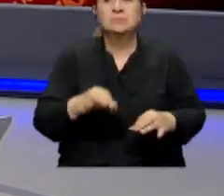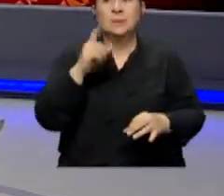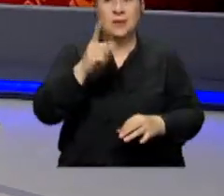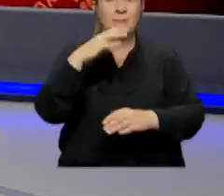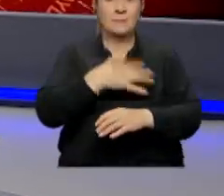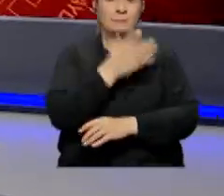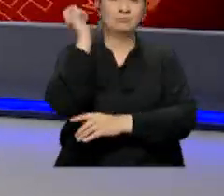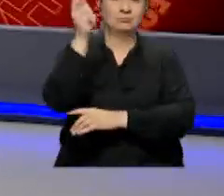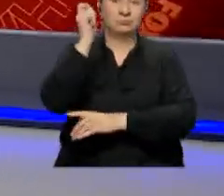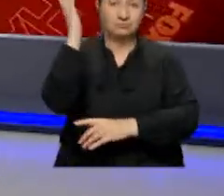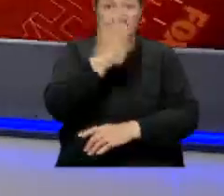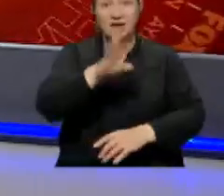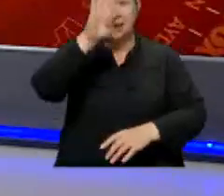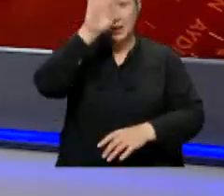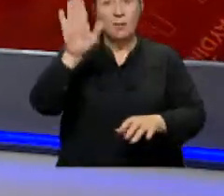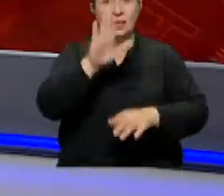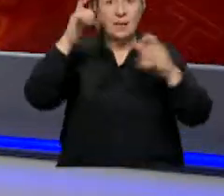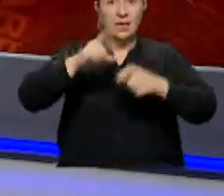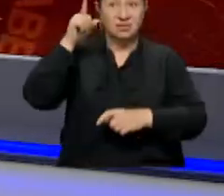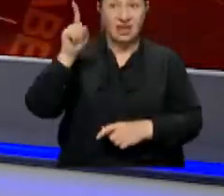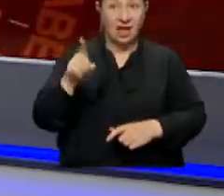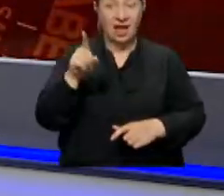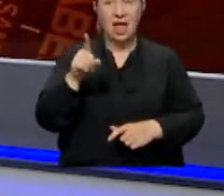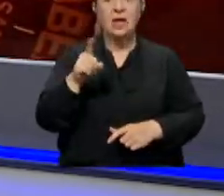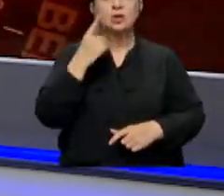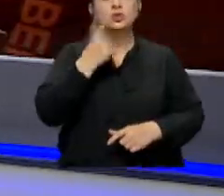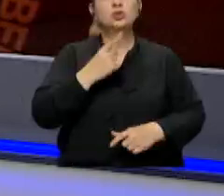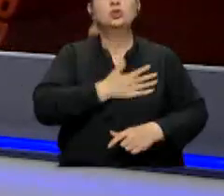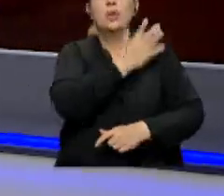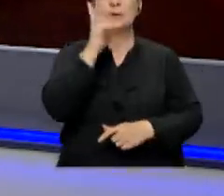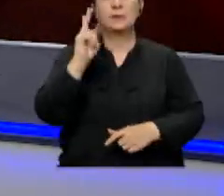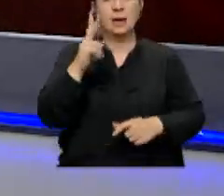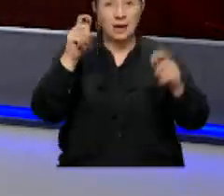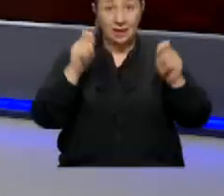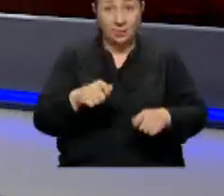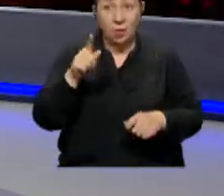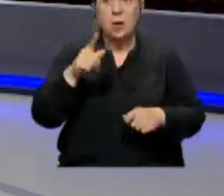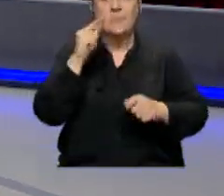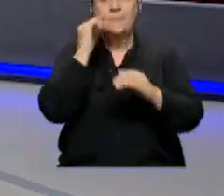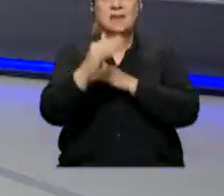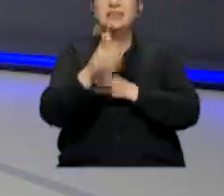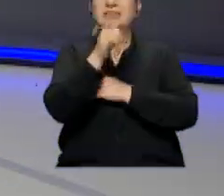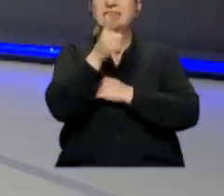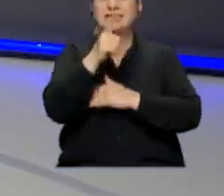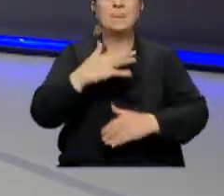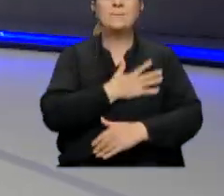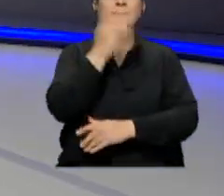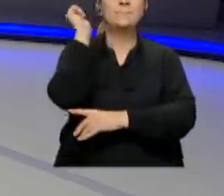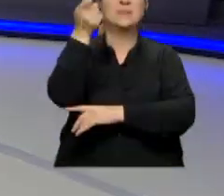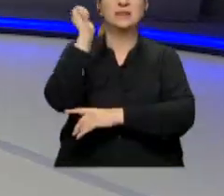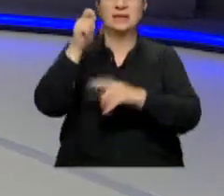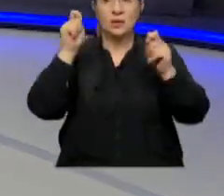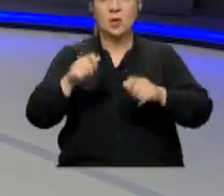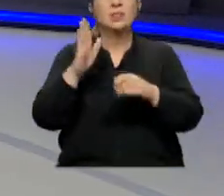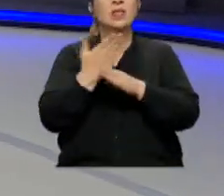bir mitinge gideceğiz. İstanbul Maltepe'de yapılıyor. Cumhuriyet Halk Partisi yapıyor bu mitingi. Milletin Sesi mitingini